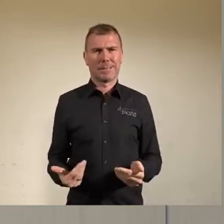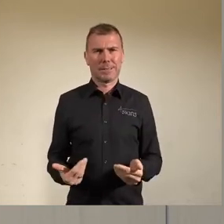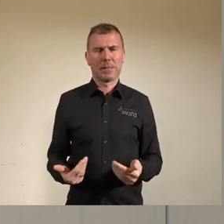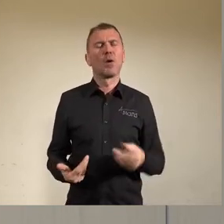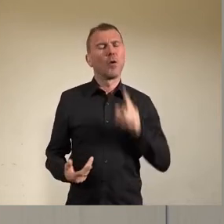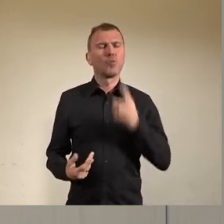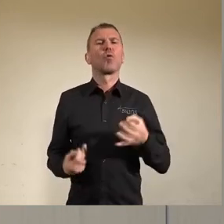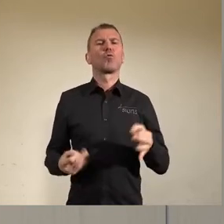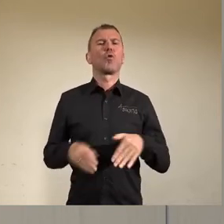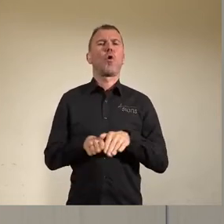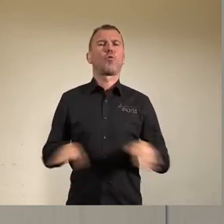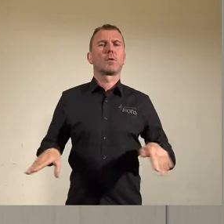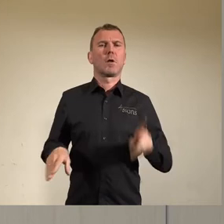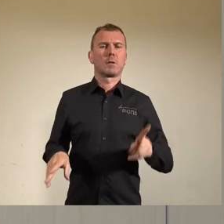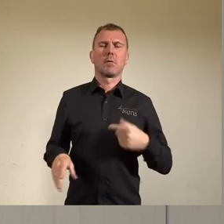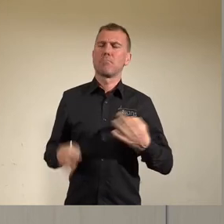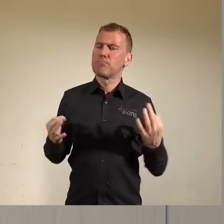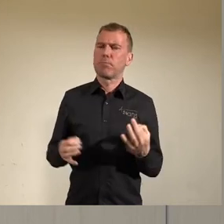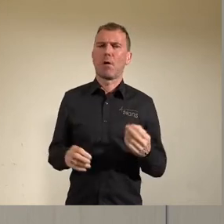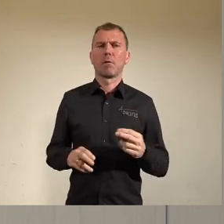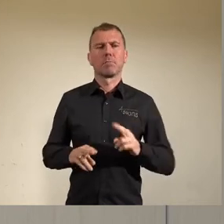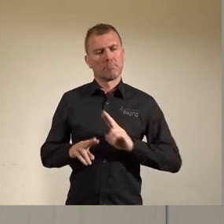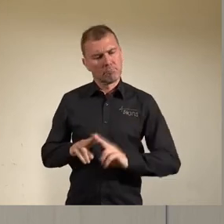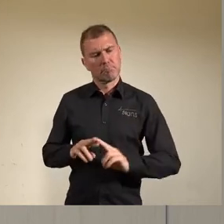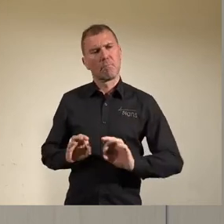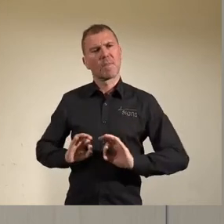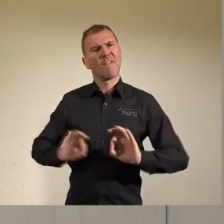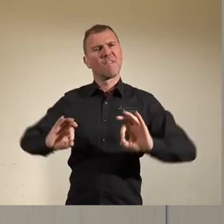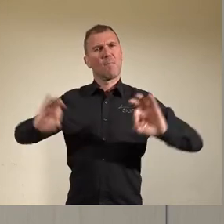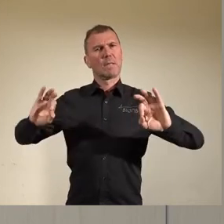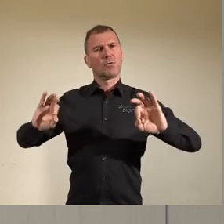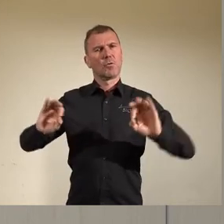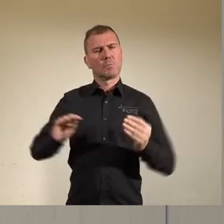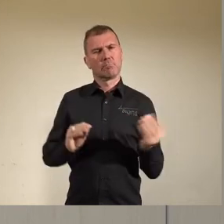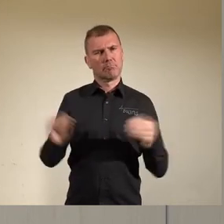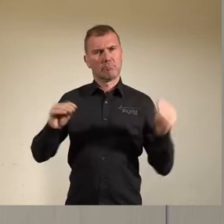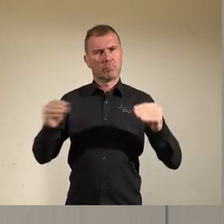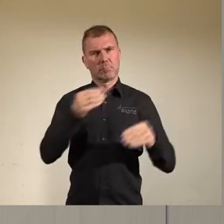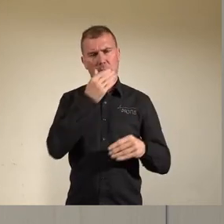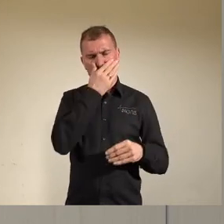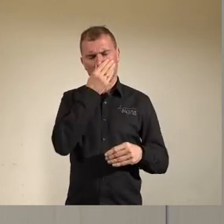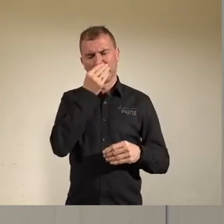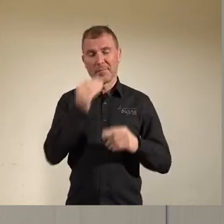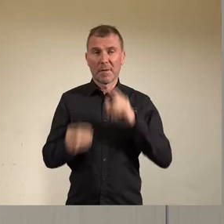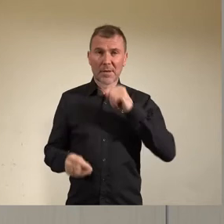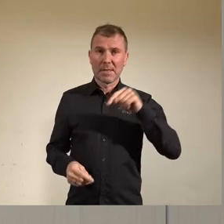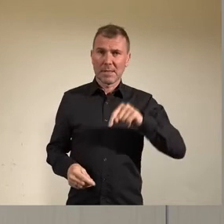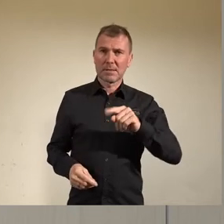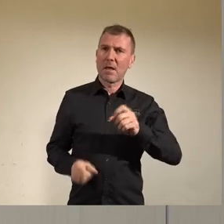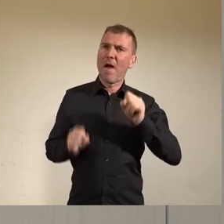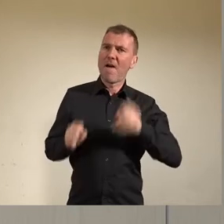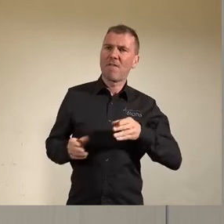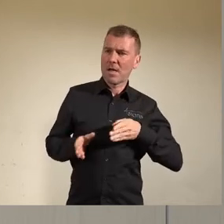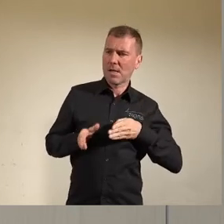und deutliche Verbesserungen nötig sind. Denn wenn jetzt falsche Weichenstellungen